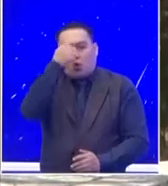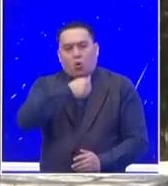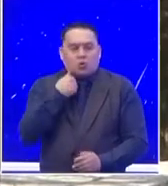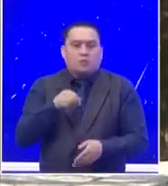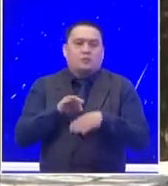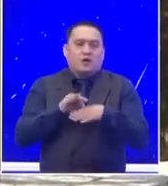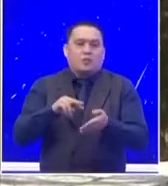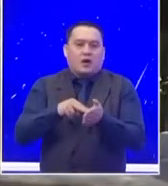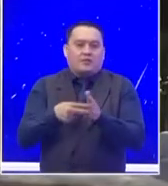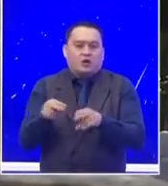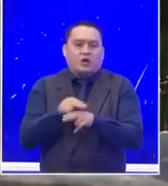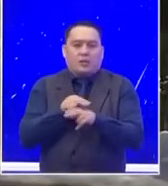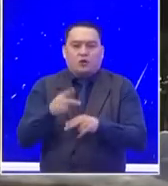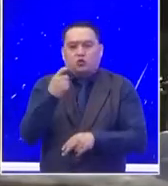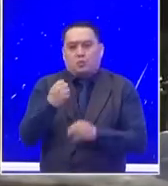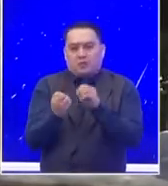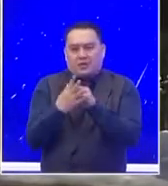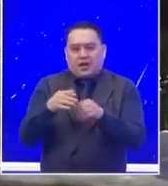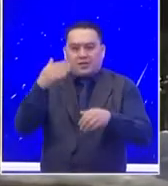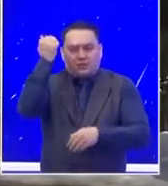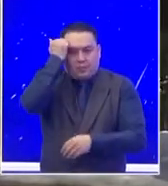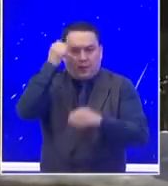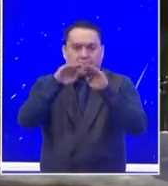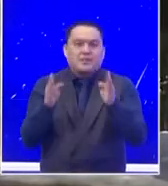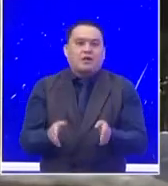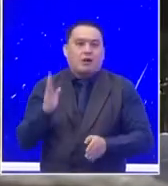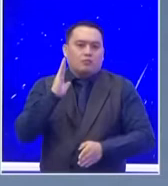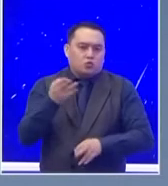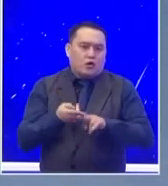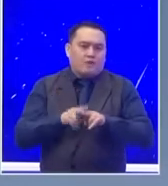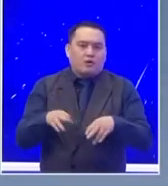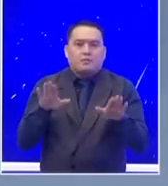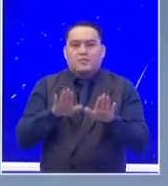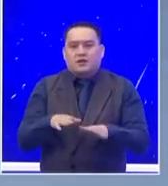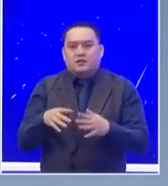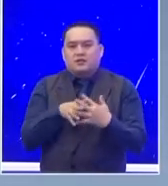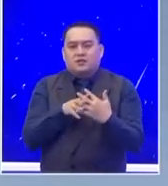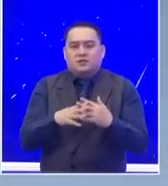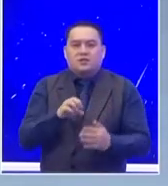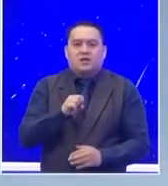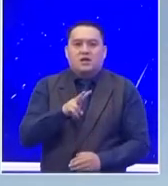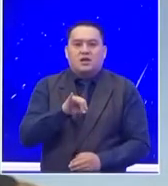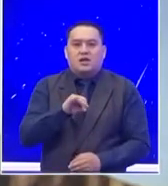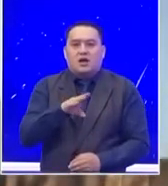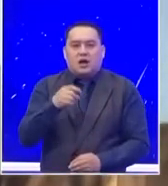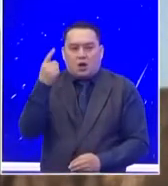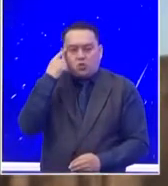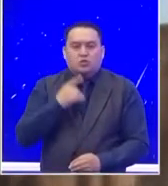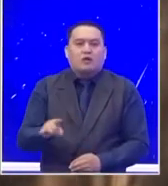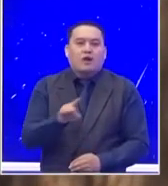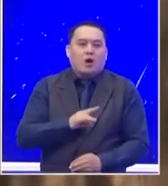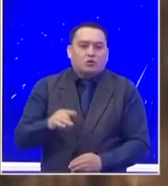планируется провести капитальный ремонт 115 памятников области. Один из них расположен в селе Злихи Тамшибаевой Коксурского